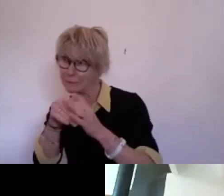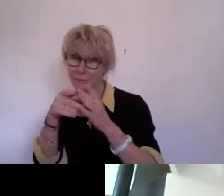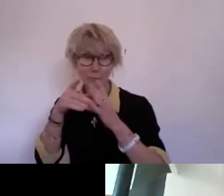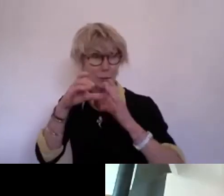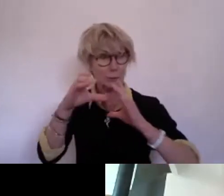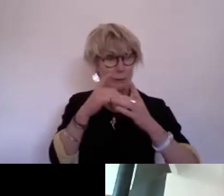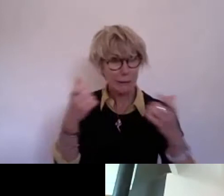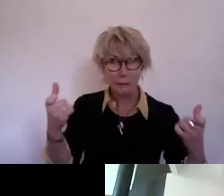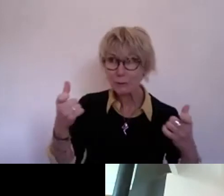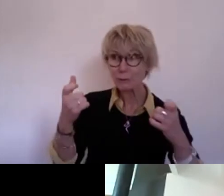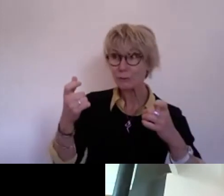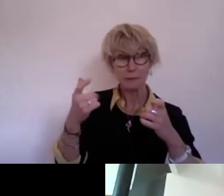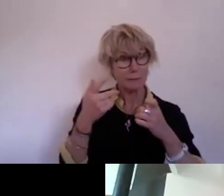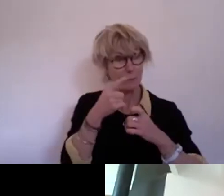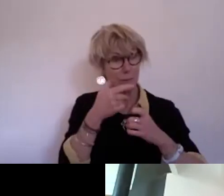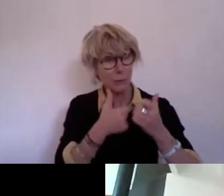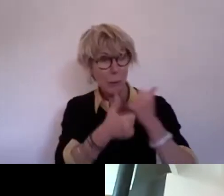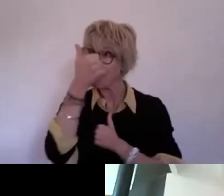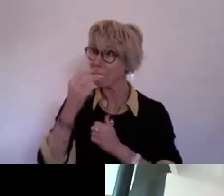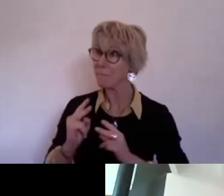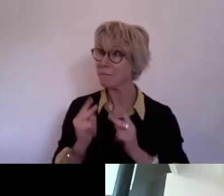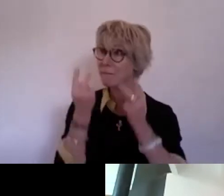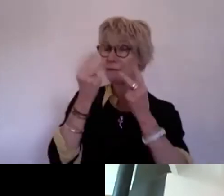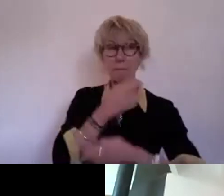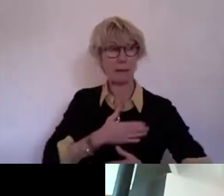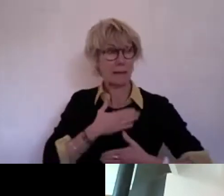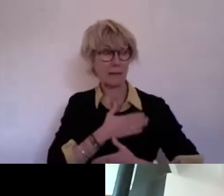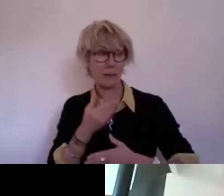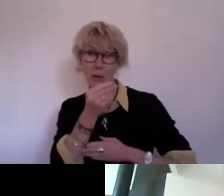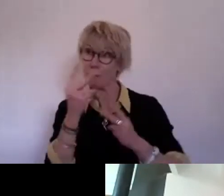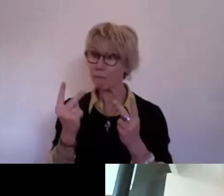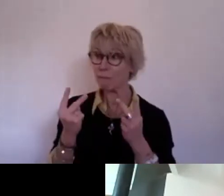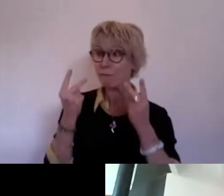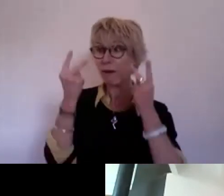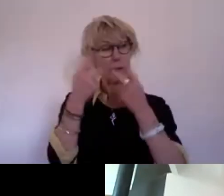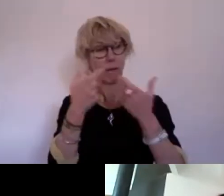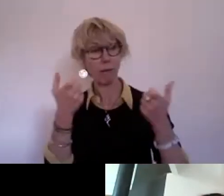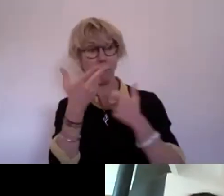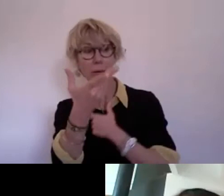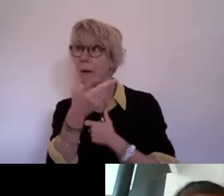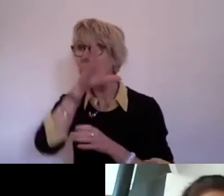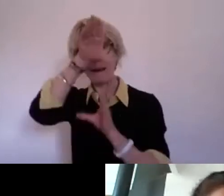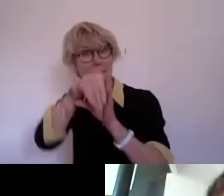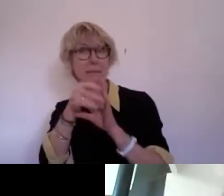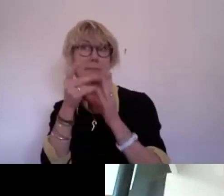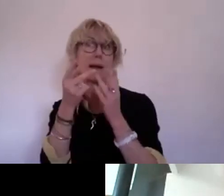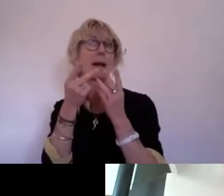avec plaisir, qu'ils se sentent valorisés, mais aussi de participer à la vie de la cité.